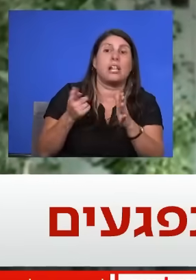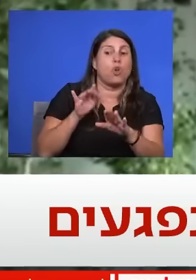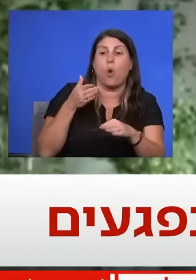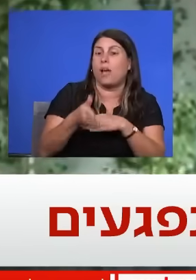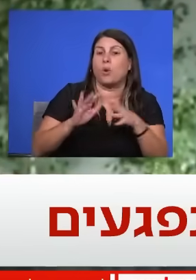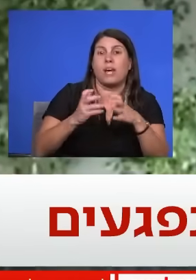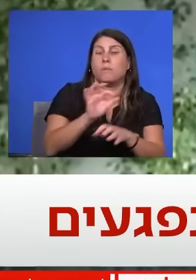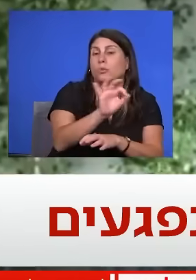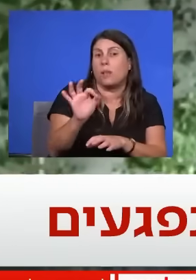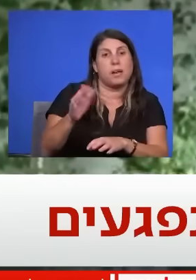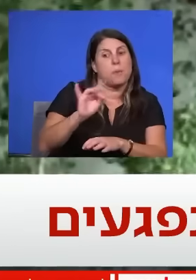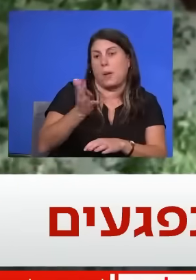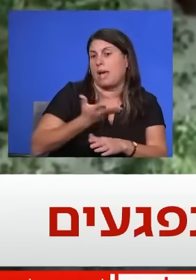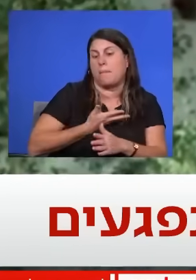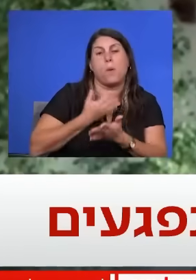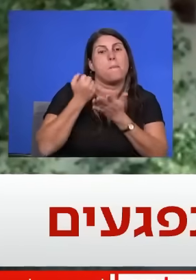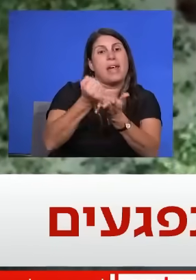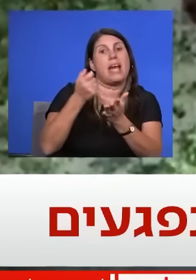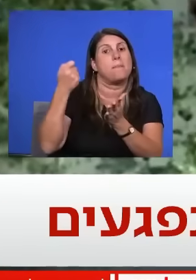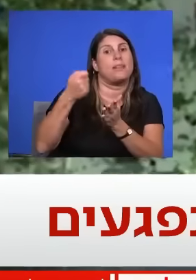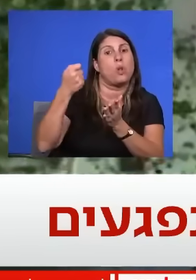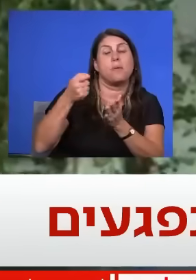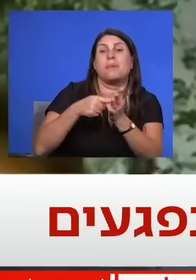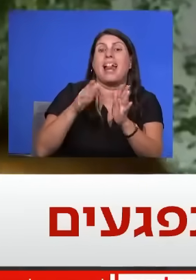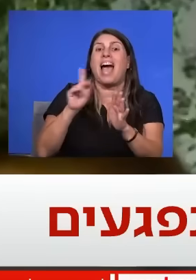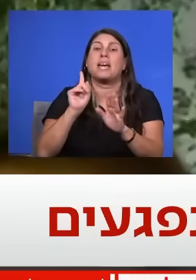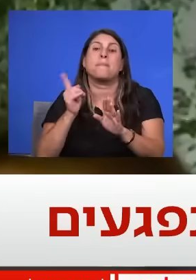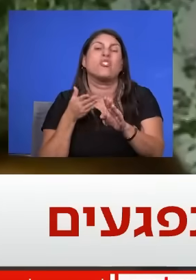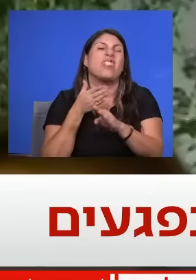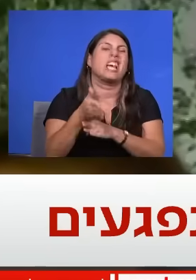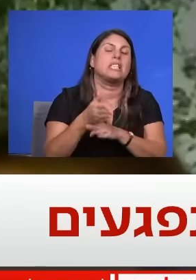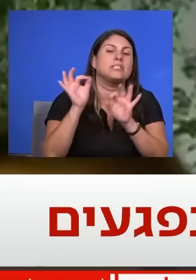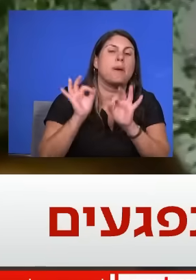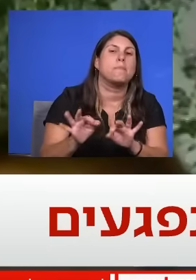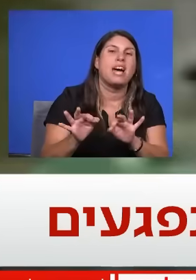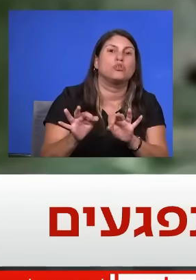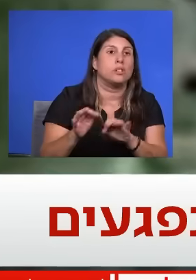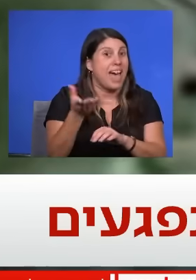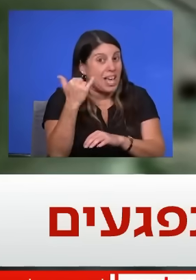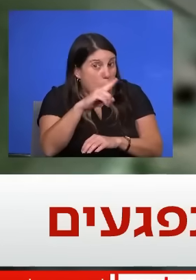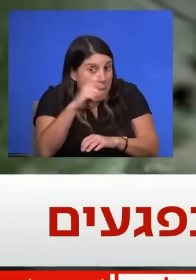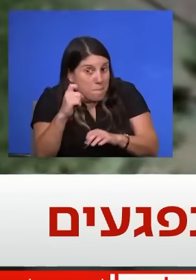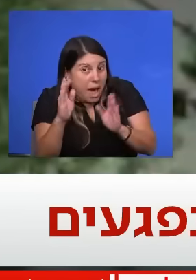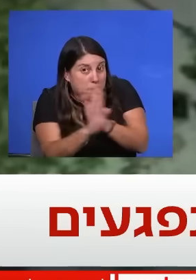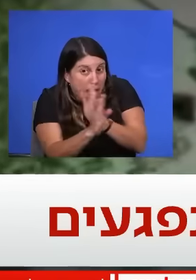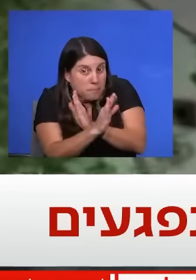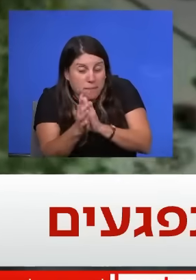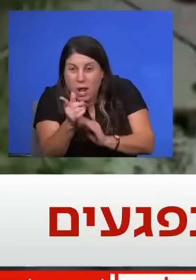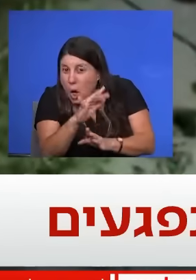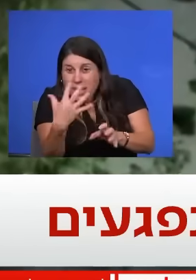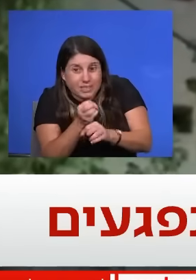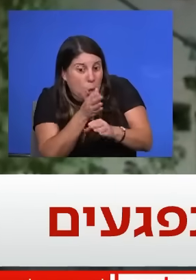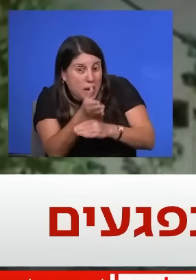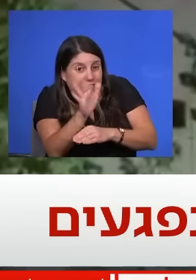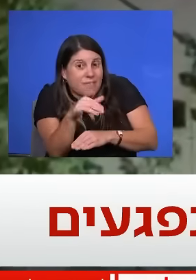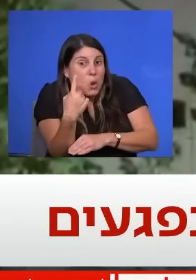את המענק מביטוח לאומי, כי רק מי שחדרו פיזית לתוך היישוב. כלומר, היו 100 מחבלים על הגדר, הם לא הצליחו, אפילו לא אחד מהמחבלים יצליח לעבור